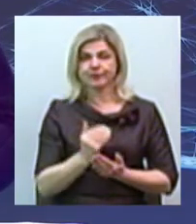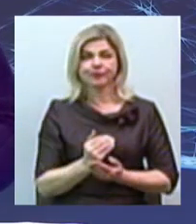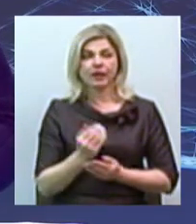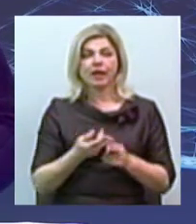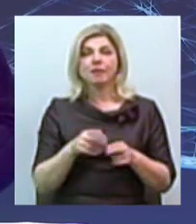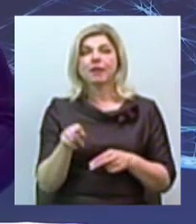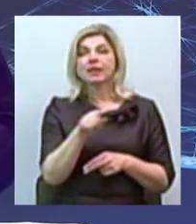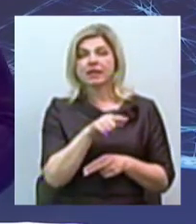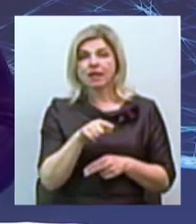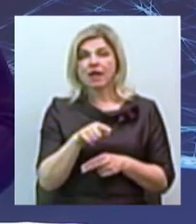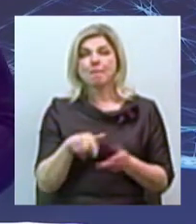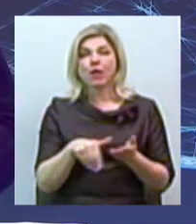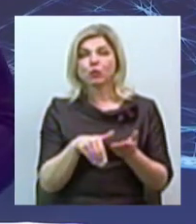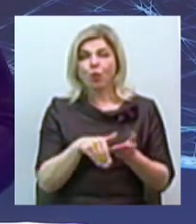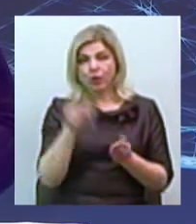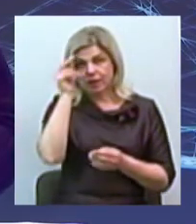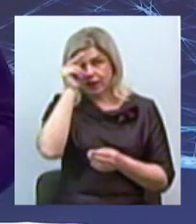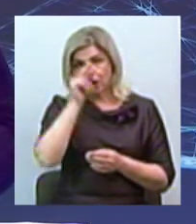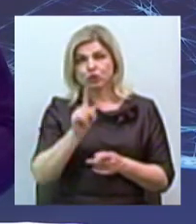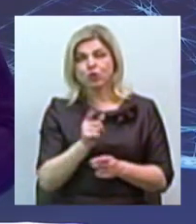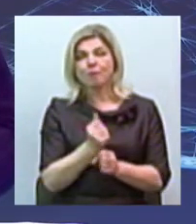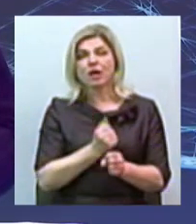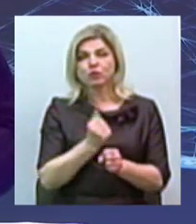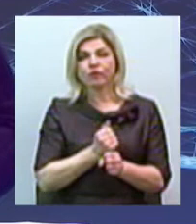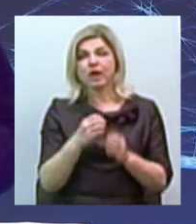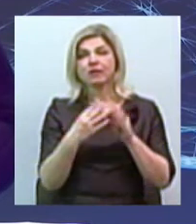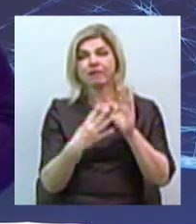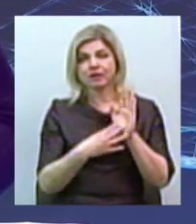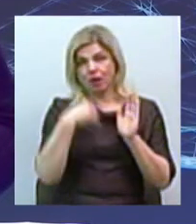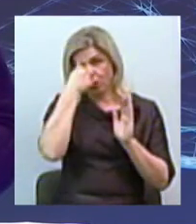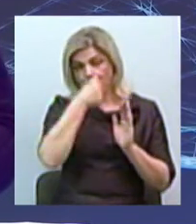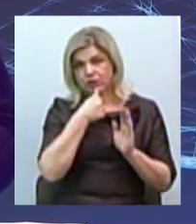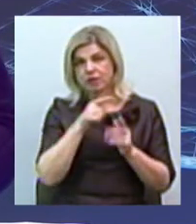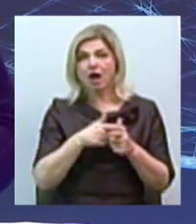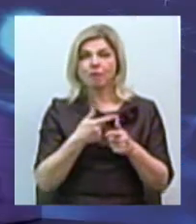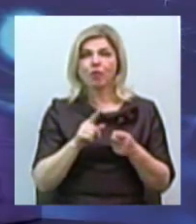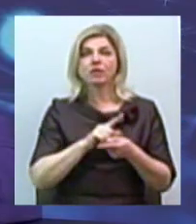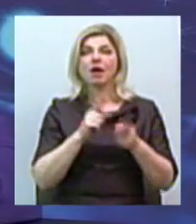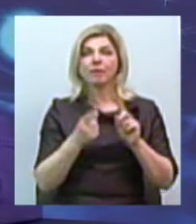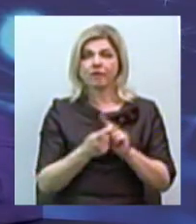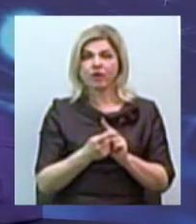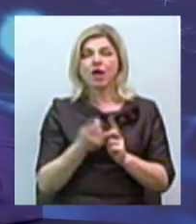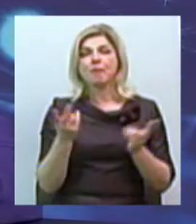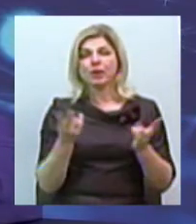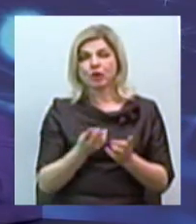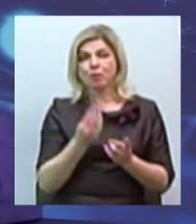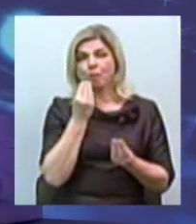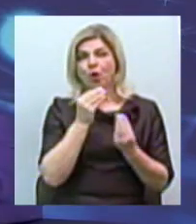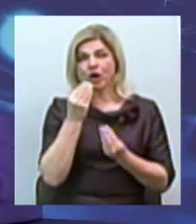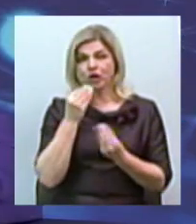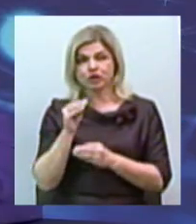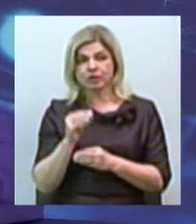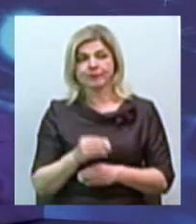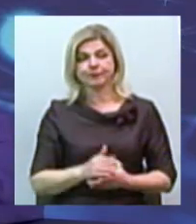ті методики, які спрацювали у 2019 році або навпаки потребують покращення. Тобто вони спрацювали, а ви